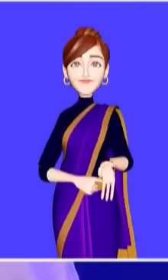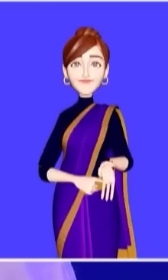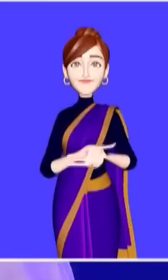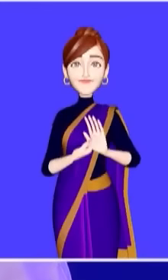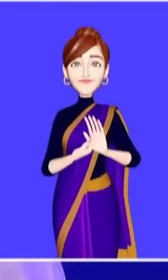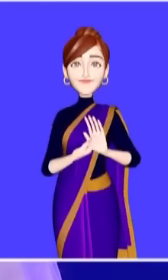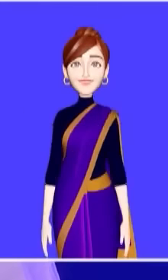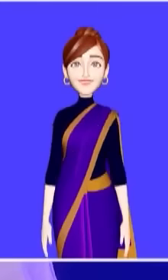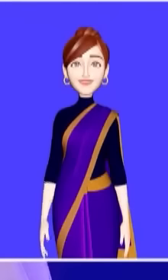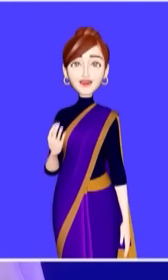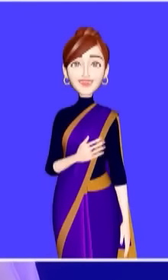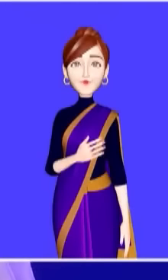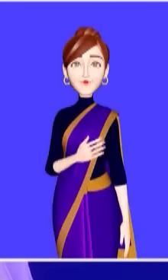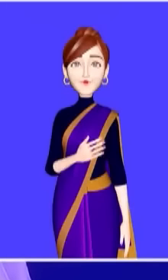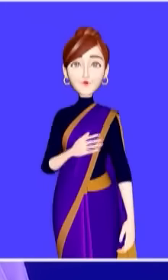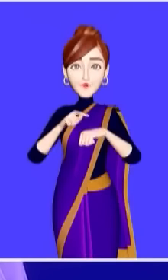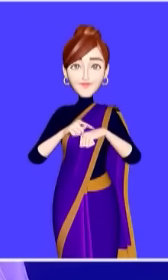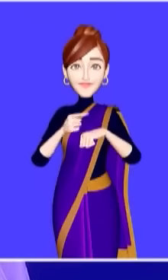ग्लोबल स्टैंडर्ड्स बनाने की भी है।